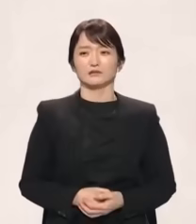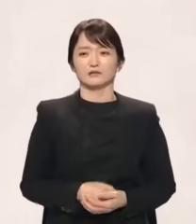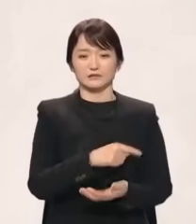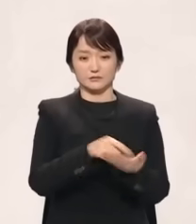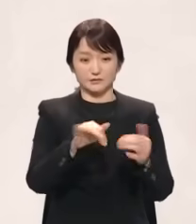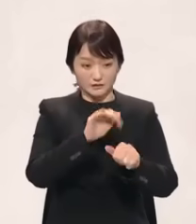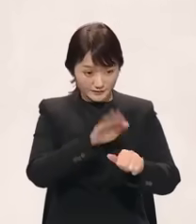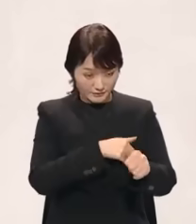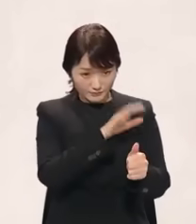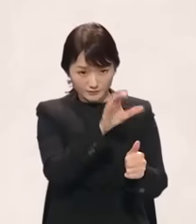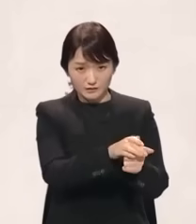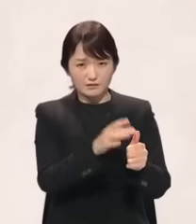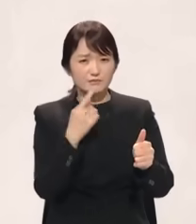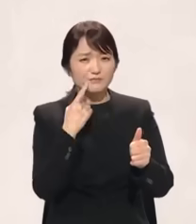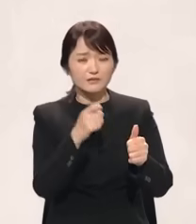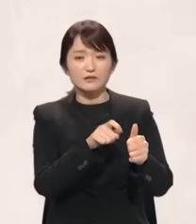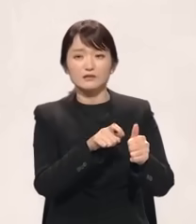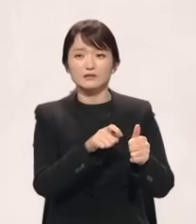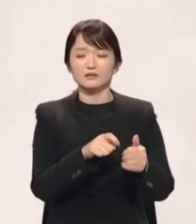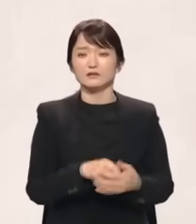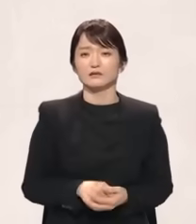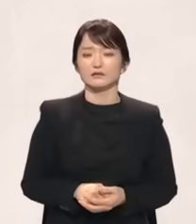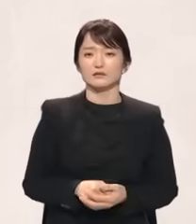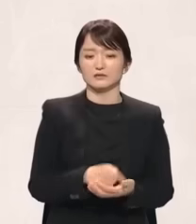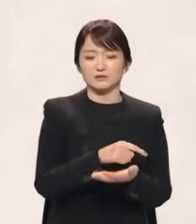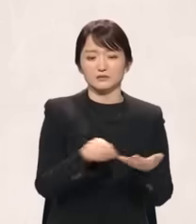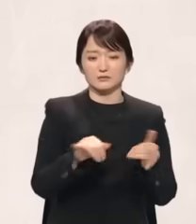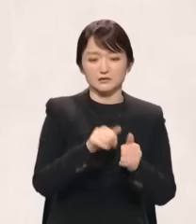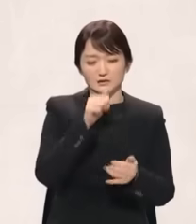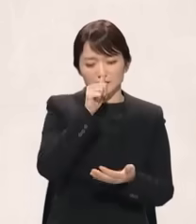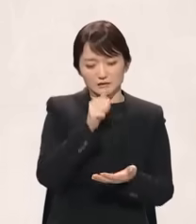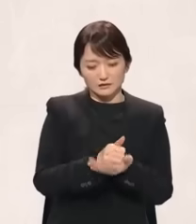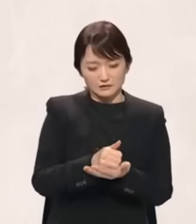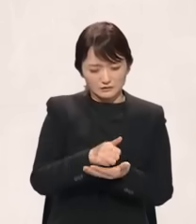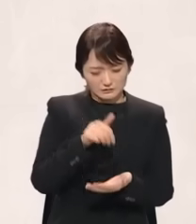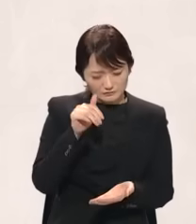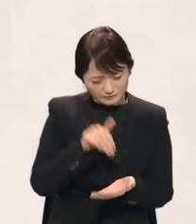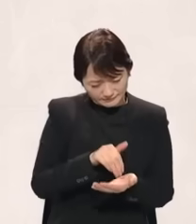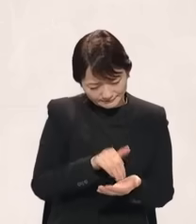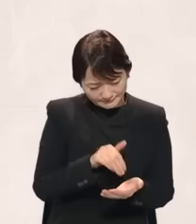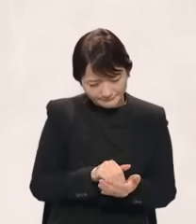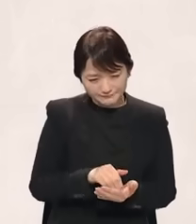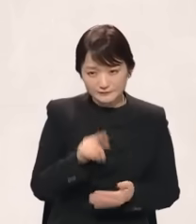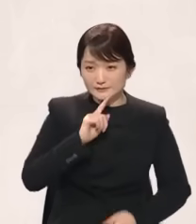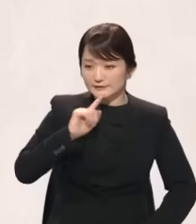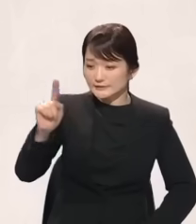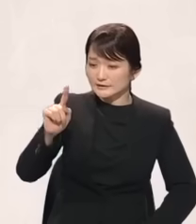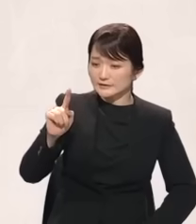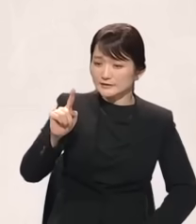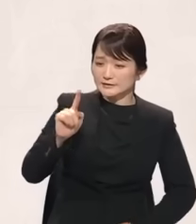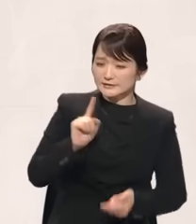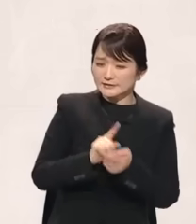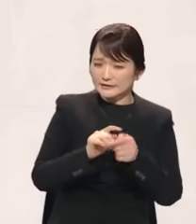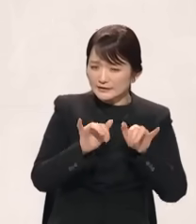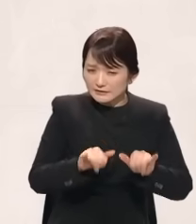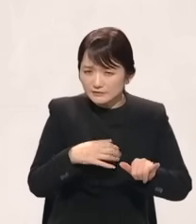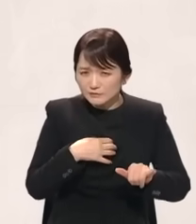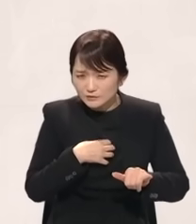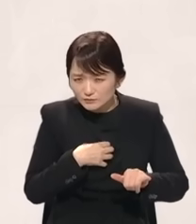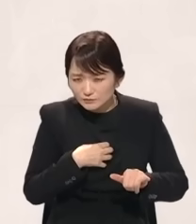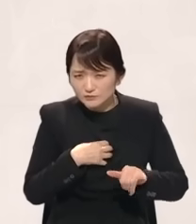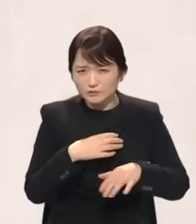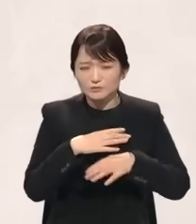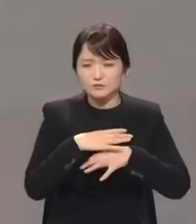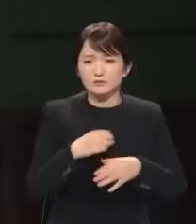잘못을 돌리고 또 협박을 하기 시작하면서이 피해자는 죄책감에 사로잡혔고 또 신고당할 거라는 두려움에도 사로잡힙니다이 그리고